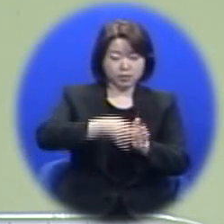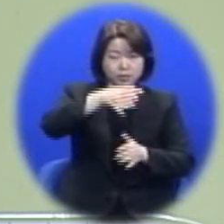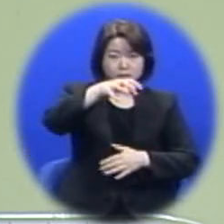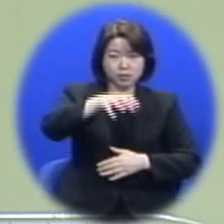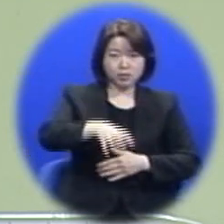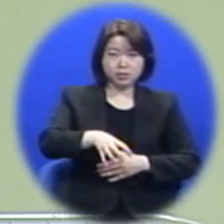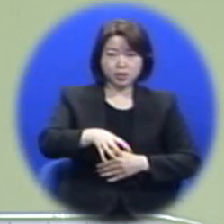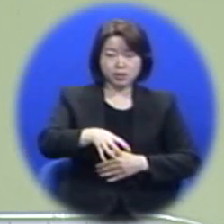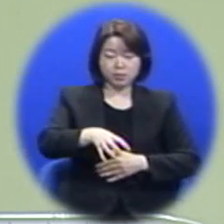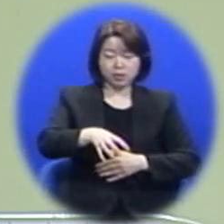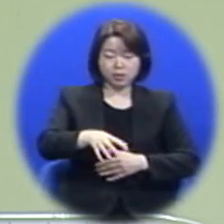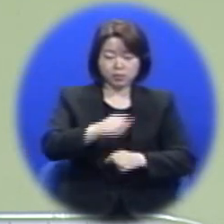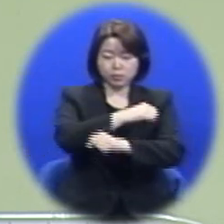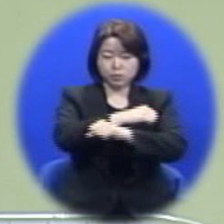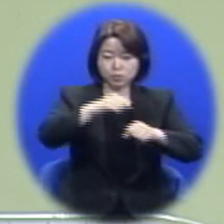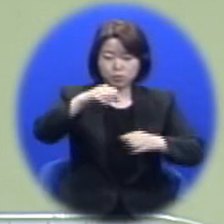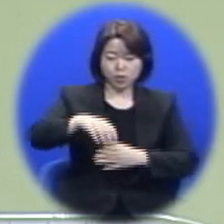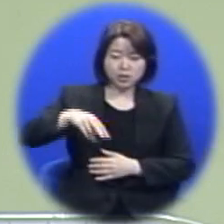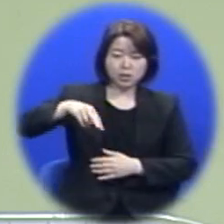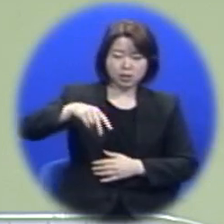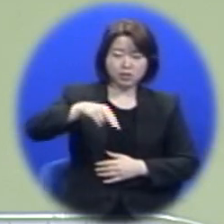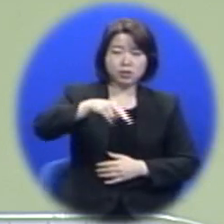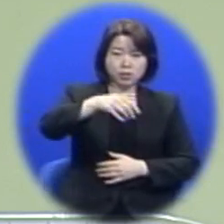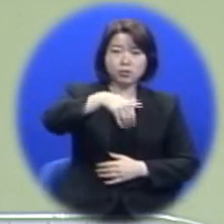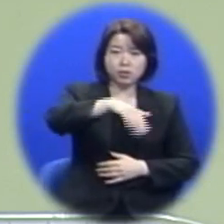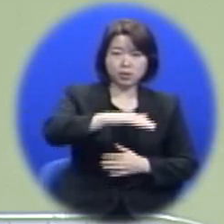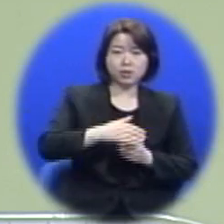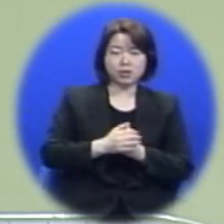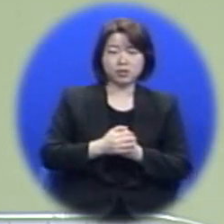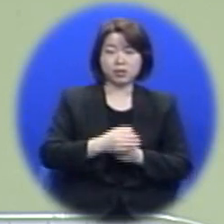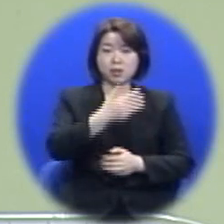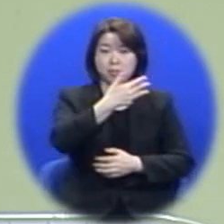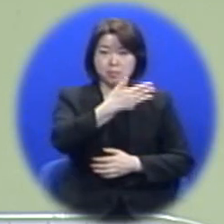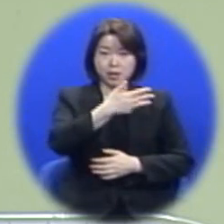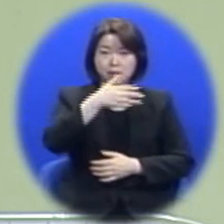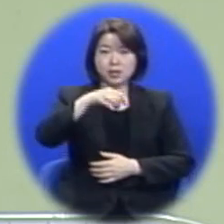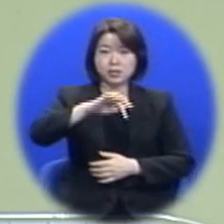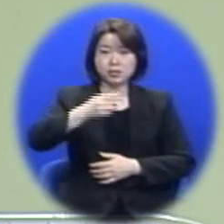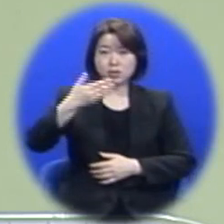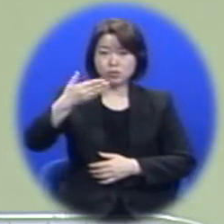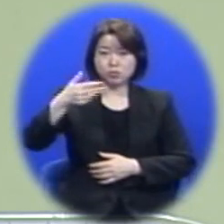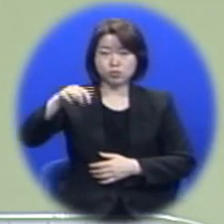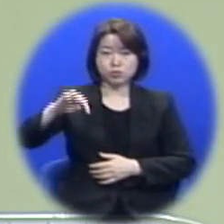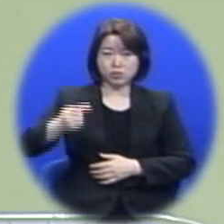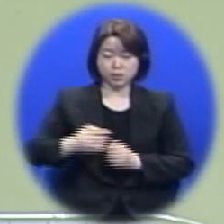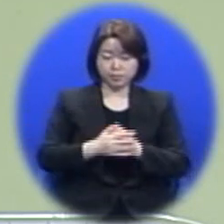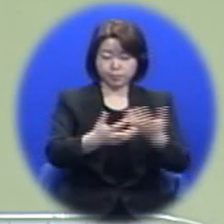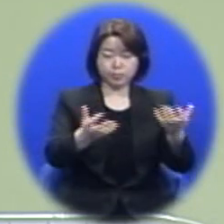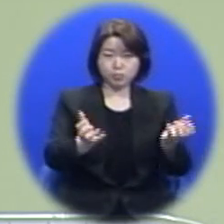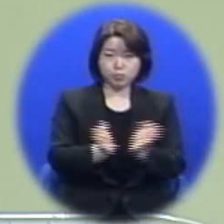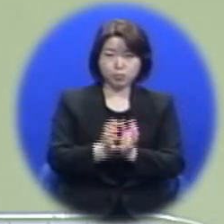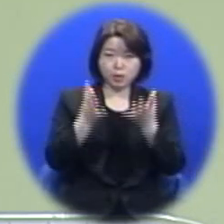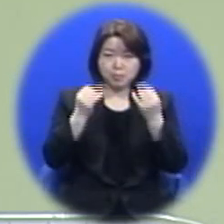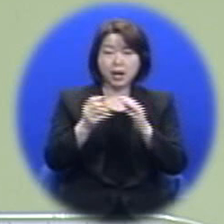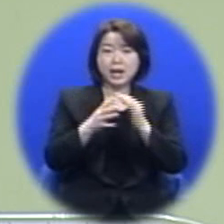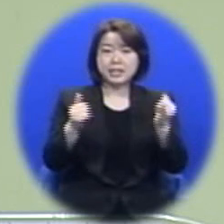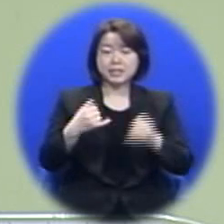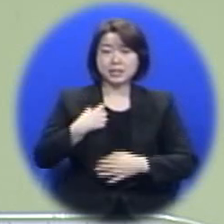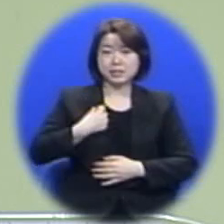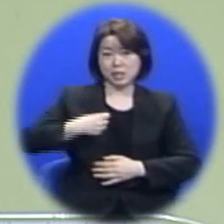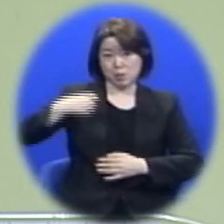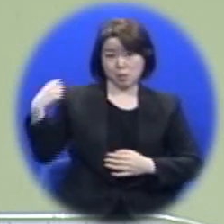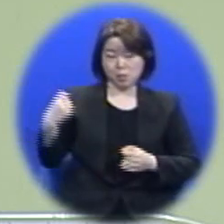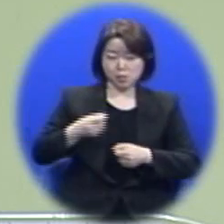는 겁니다 8절 구조를 보면 이렇게 기록하고 있습니다 물이 대다수는 그들의 겉옷을 길에 펴고